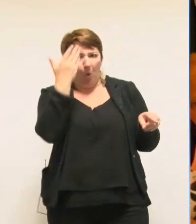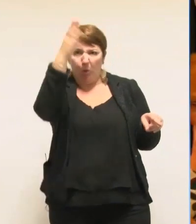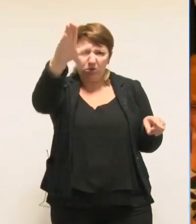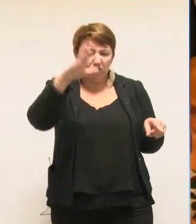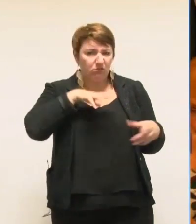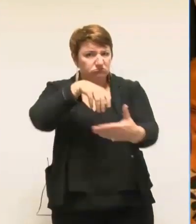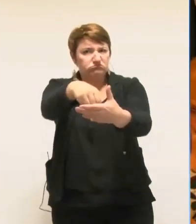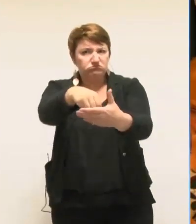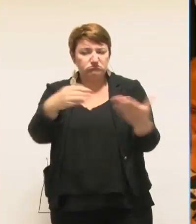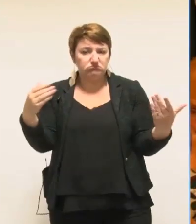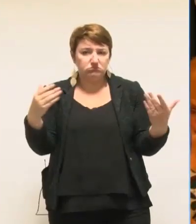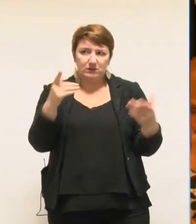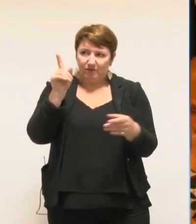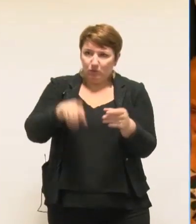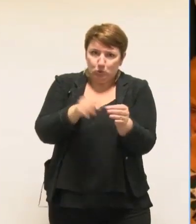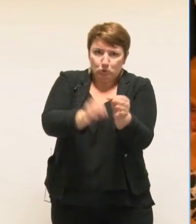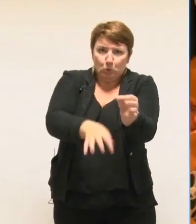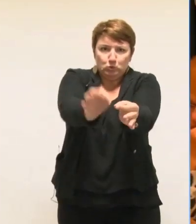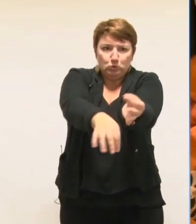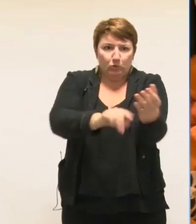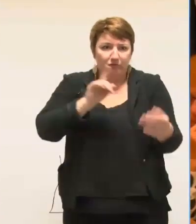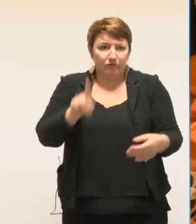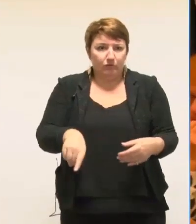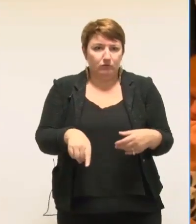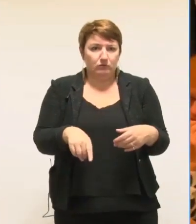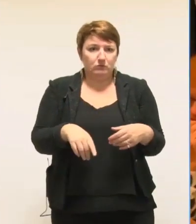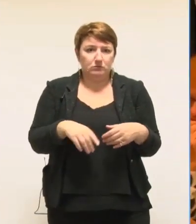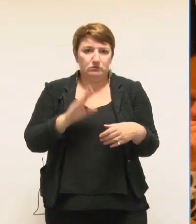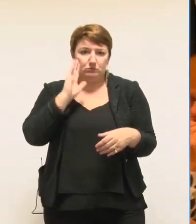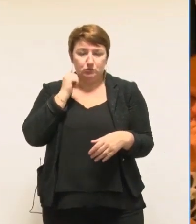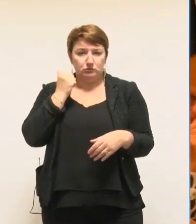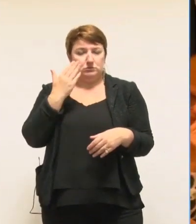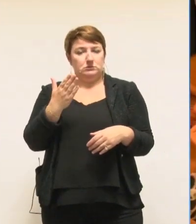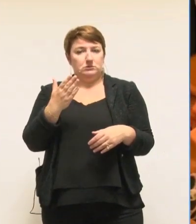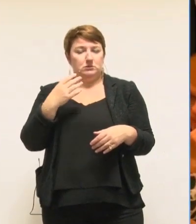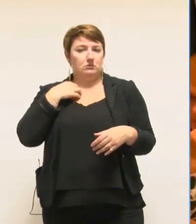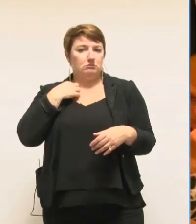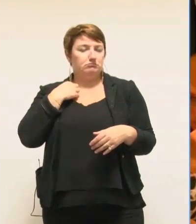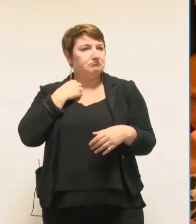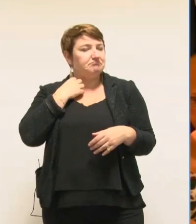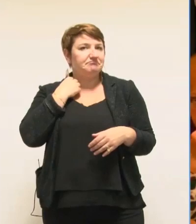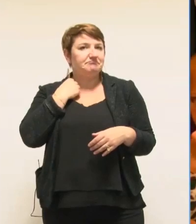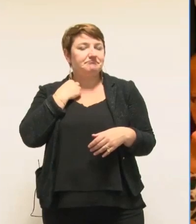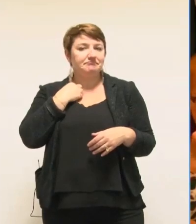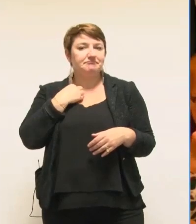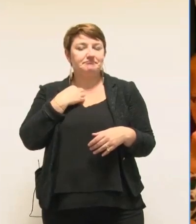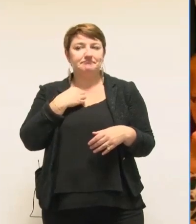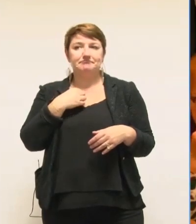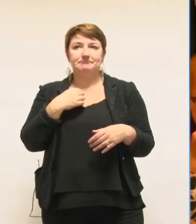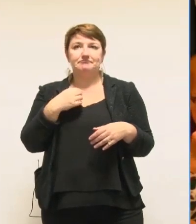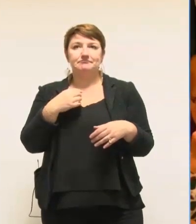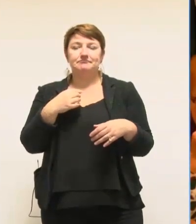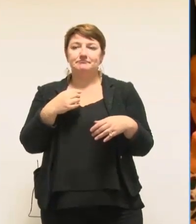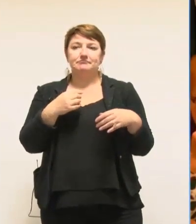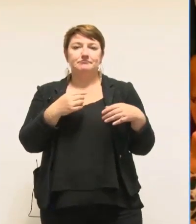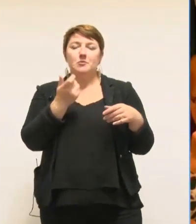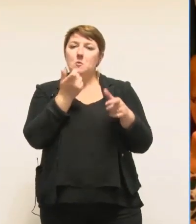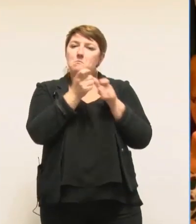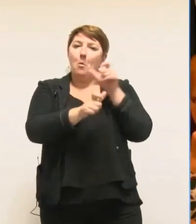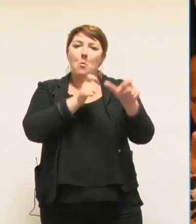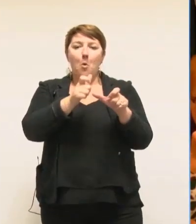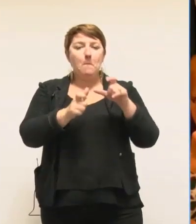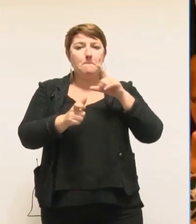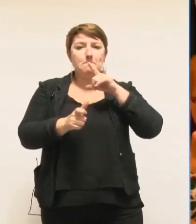solutions pour en parler. Et il s'agit vraiment de remettre en question l'emploi du masculin, je dirais,